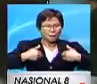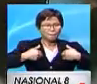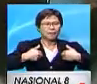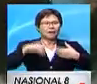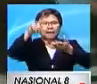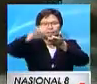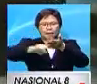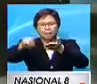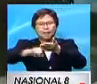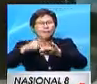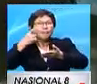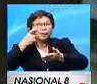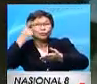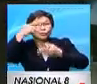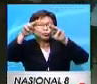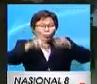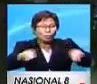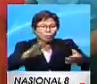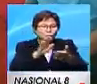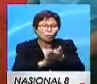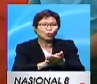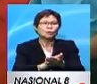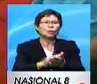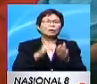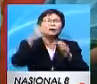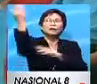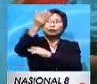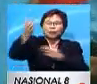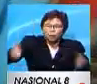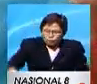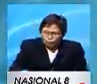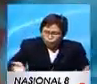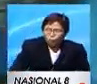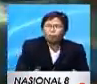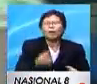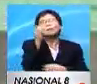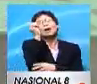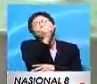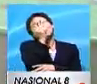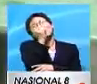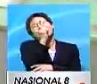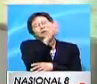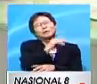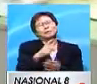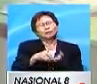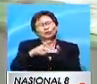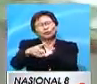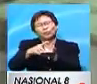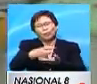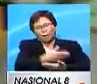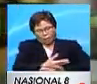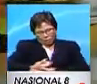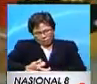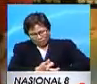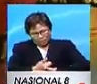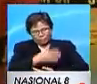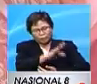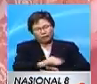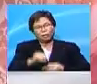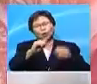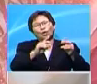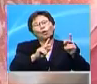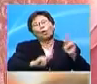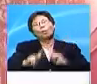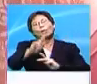pemeriksaan mata untuk murid sekolah ceramah motivasi persembahan artis penyampaian sumbangan kepada anak yatim dan orang kurang